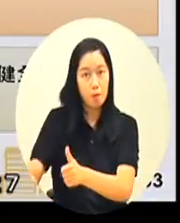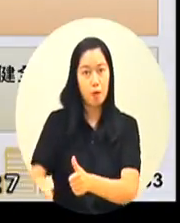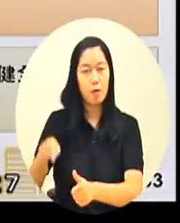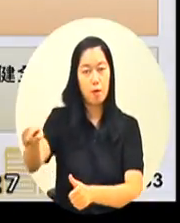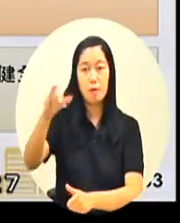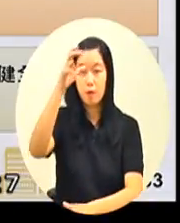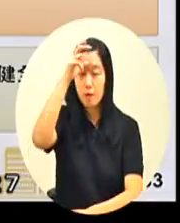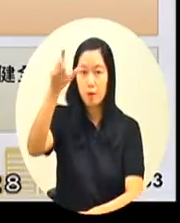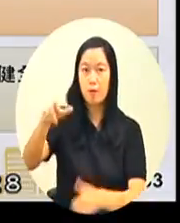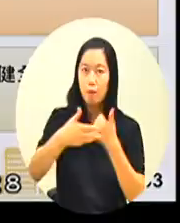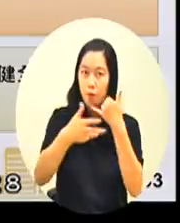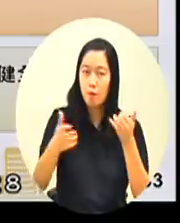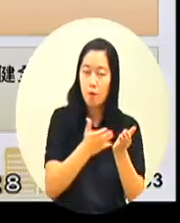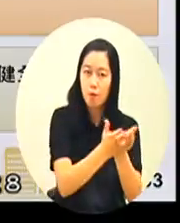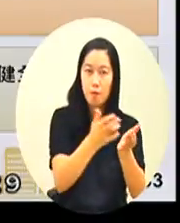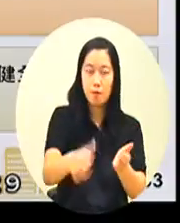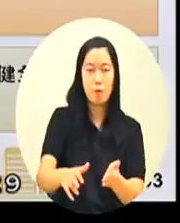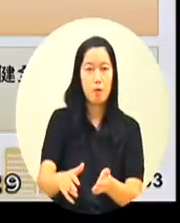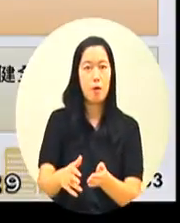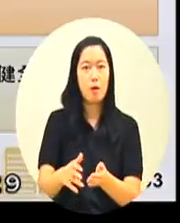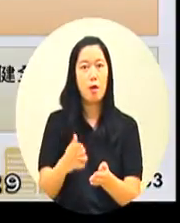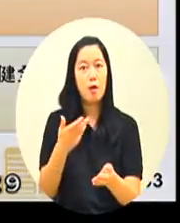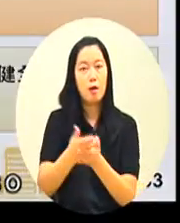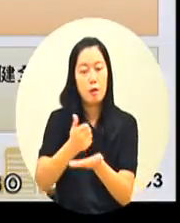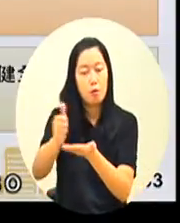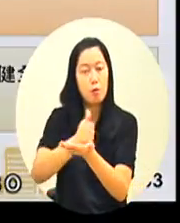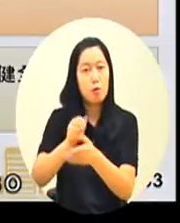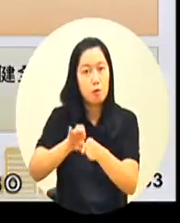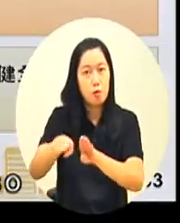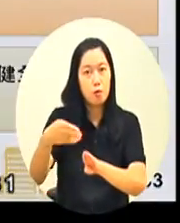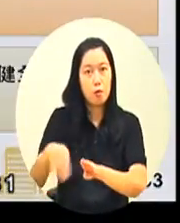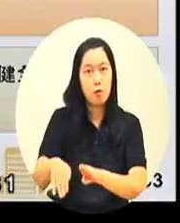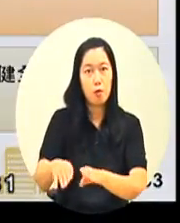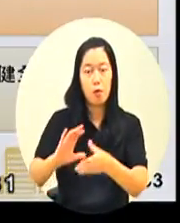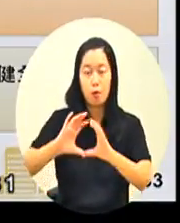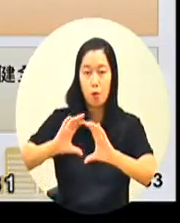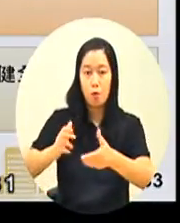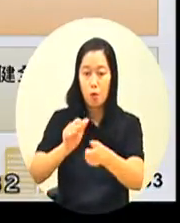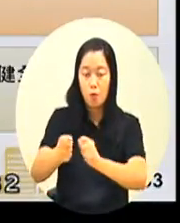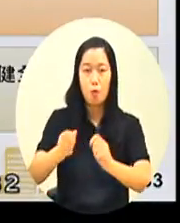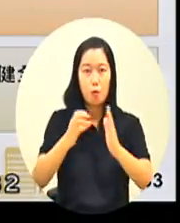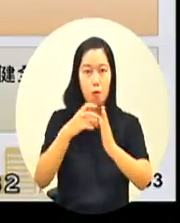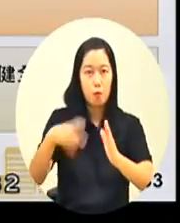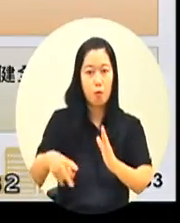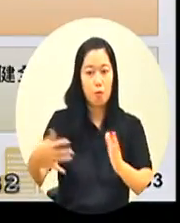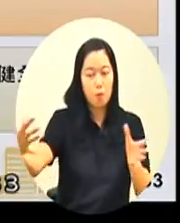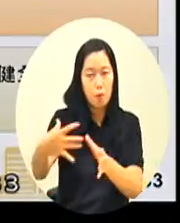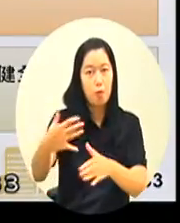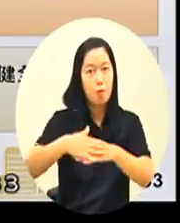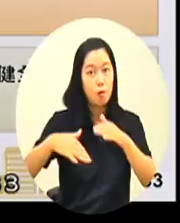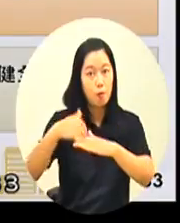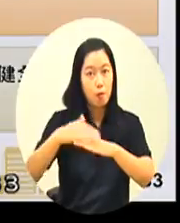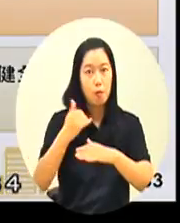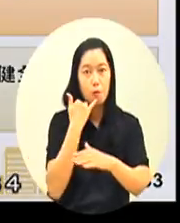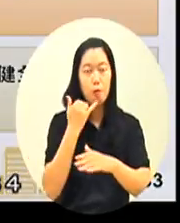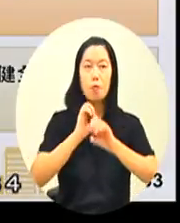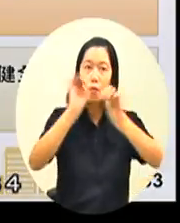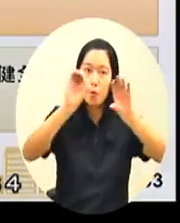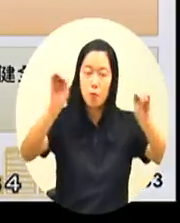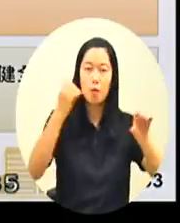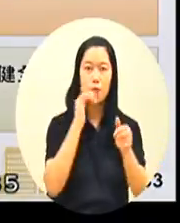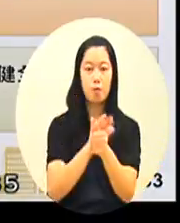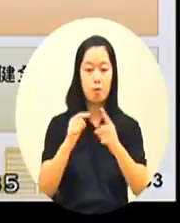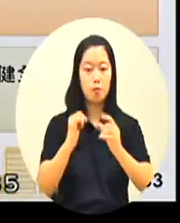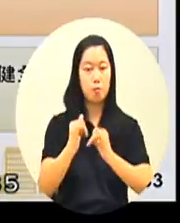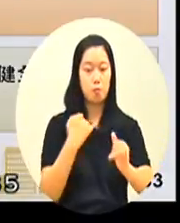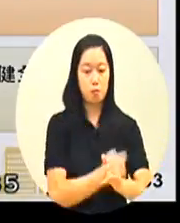海巡还有关税、国税局来加强查缉，来宣导烟酒法令，来维护民众的健康，来